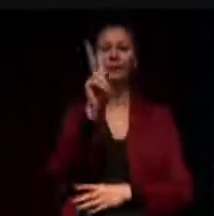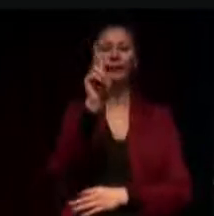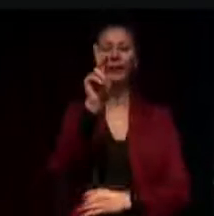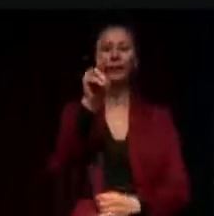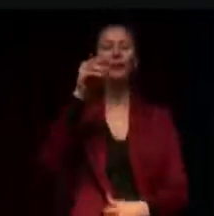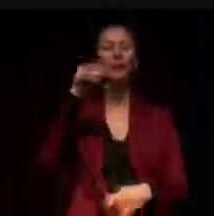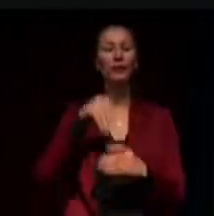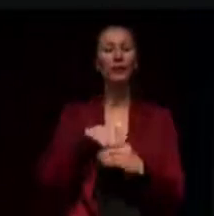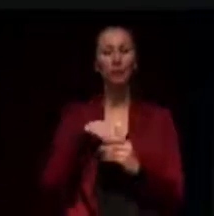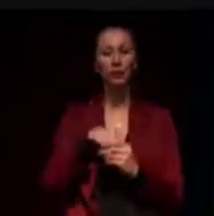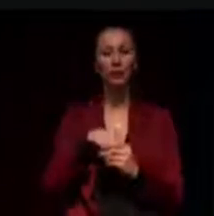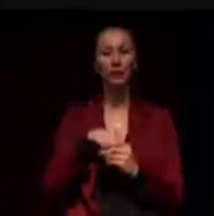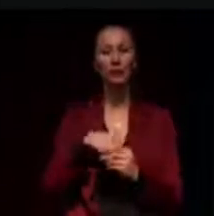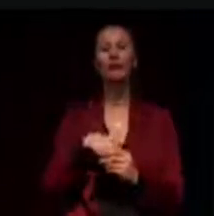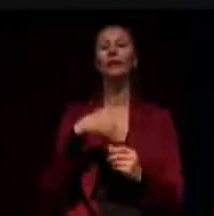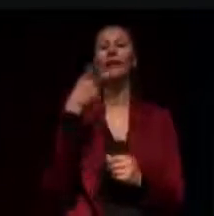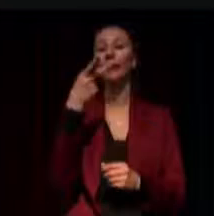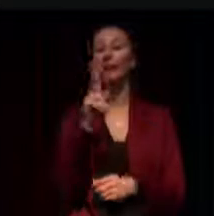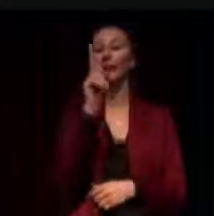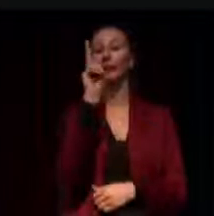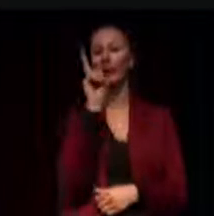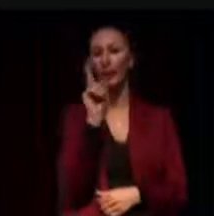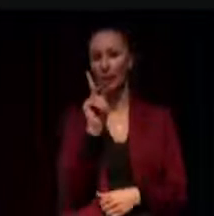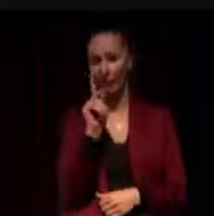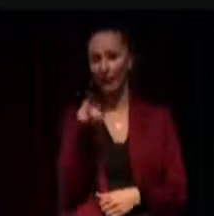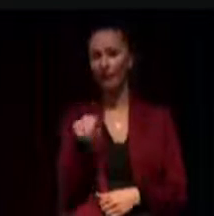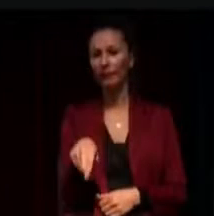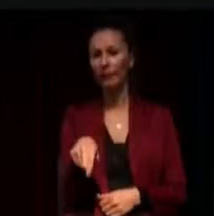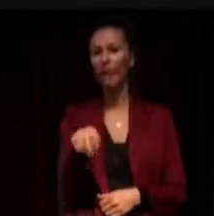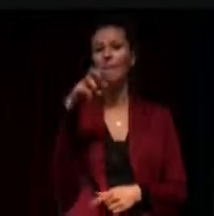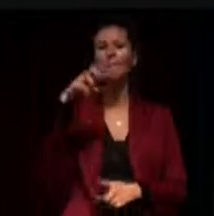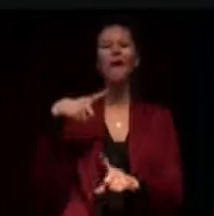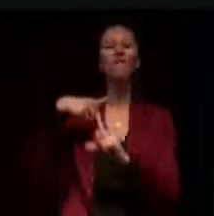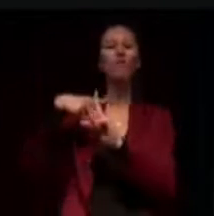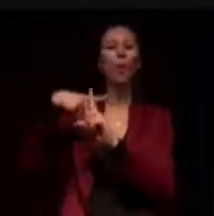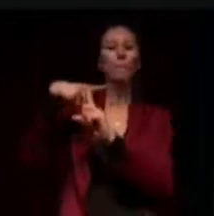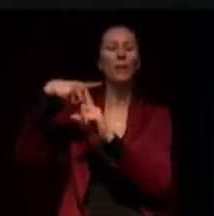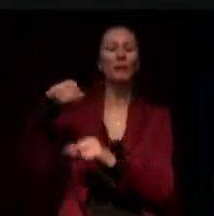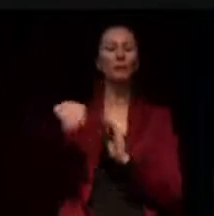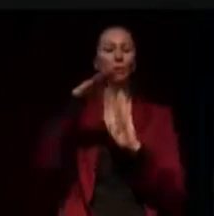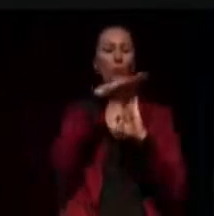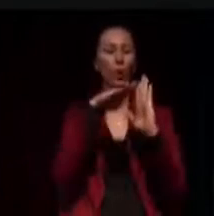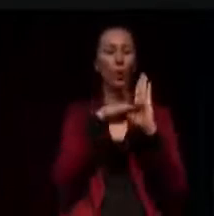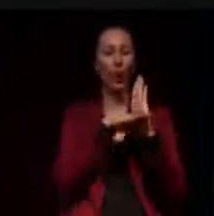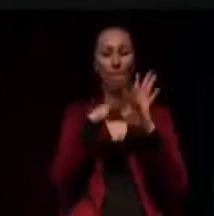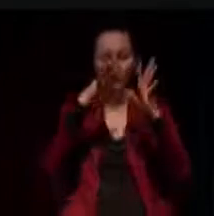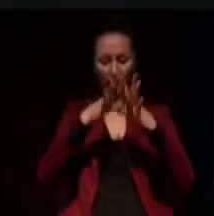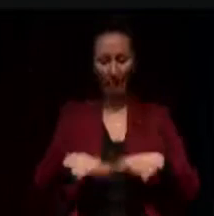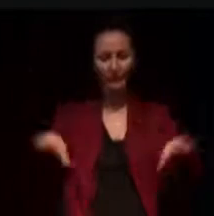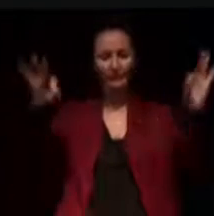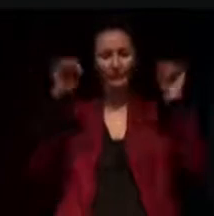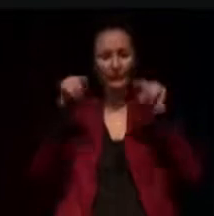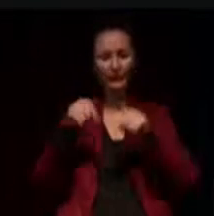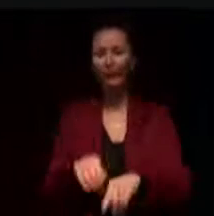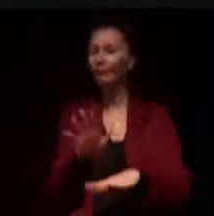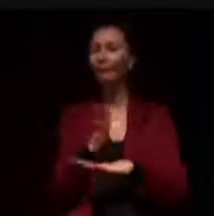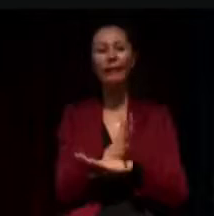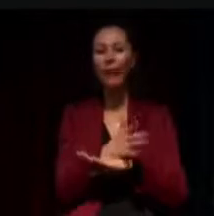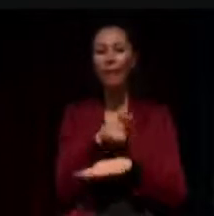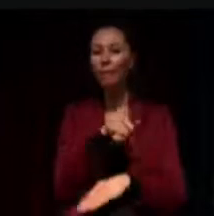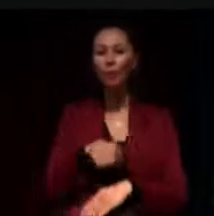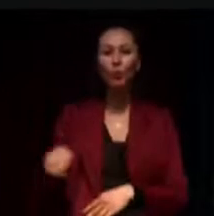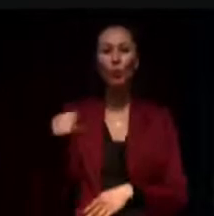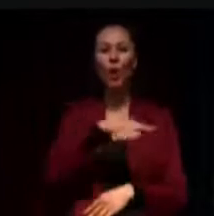bütçe tasarısı ve 2021 performans programı hazırlanırken neden